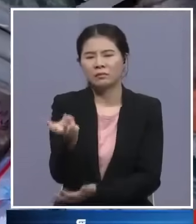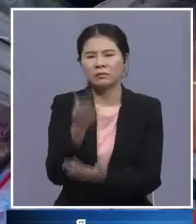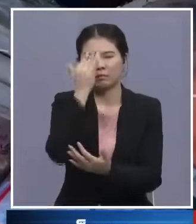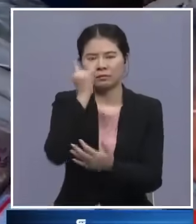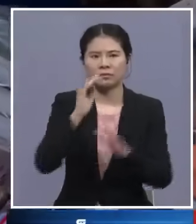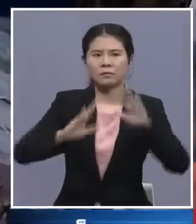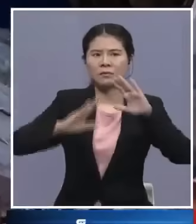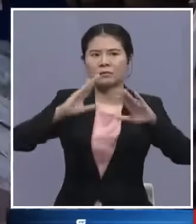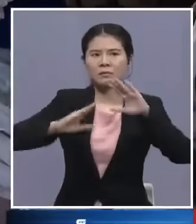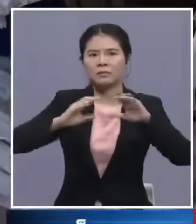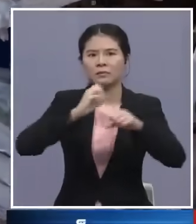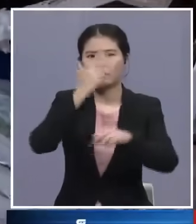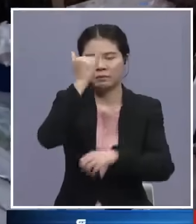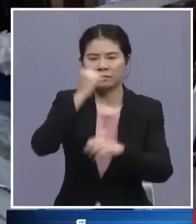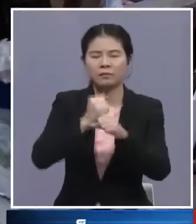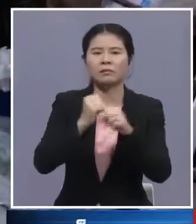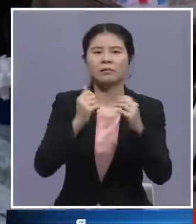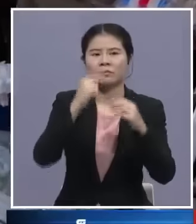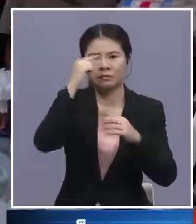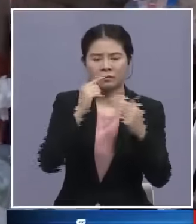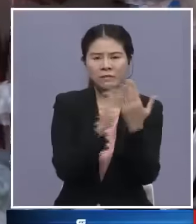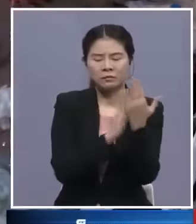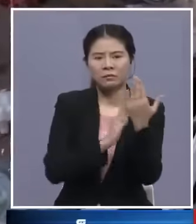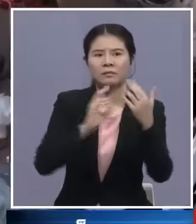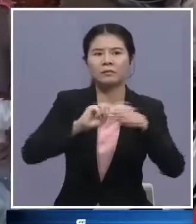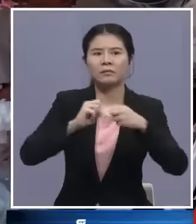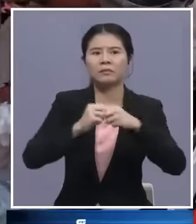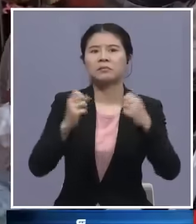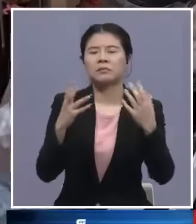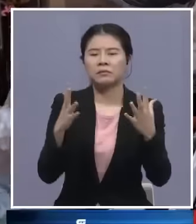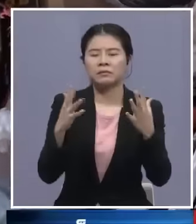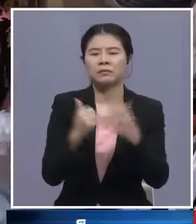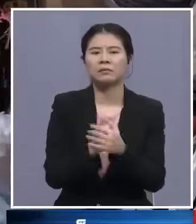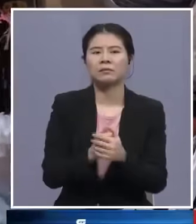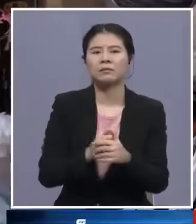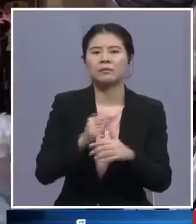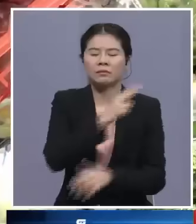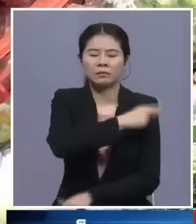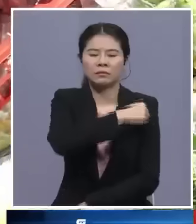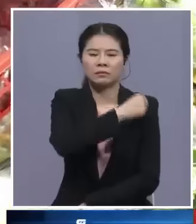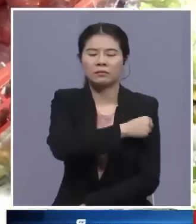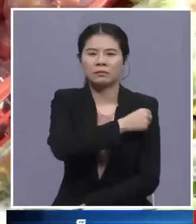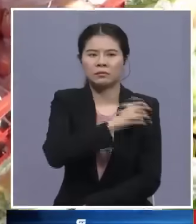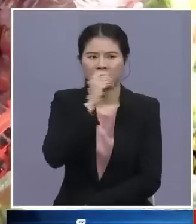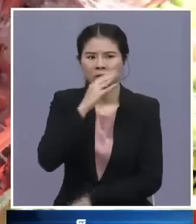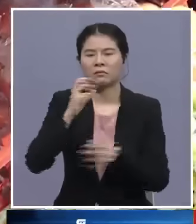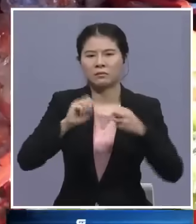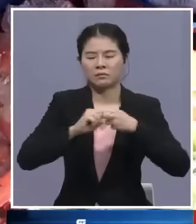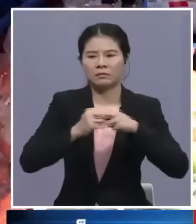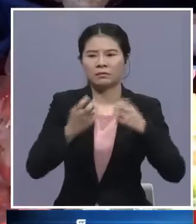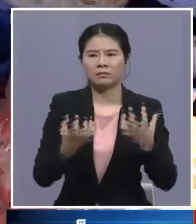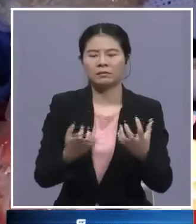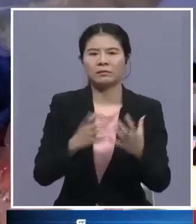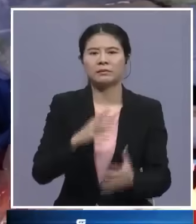ทำไมล่ะทำไมถึงมองว่าตอนนี้ประเทศไทยไม่วิกฤตทั้งๆที่ข้อมูลที่หมอเลี้ยบได้มาเนี่ยมันวิกฤตมากๆแล้วทั้งเรื่อง